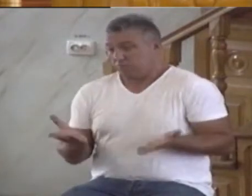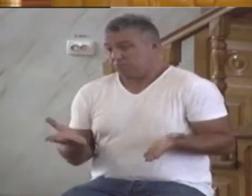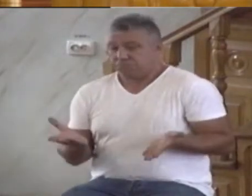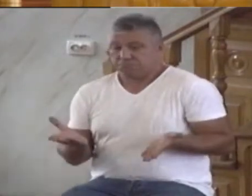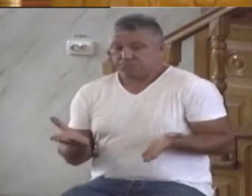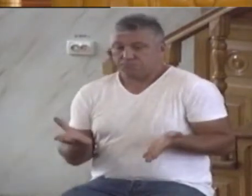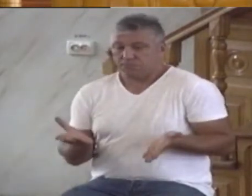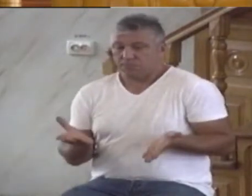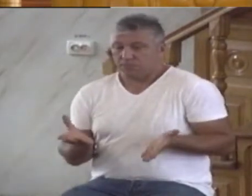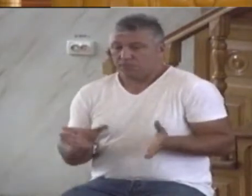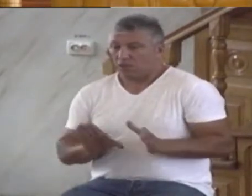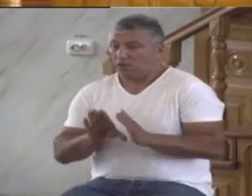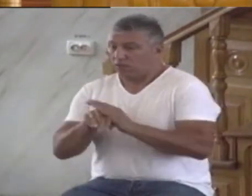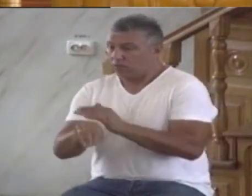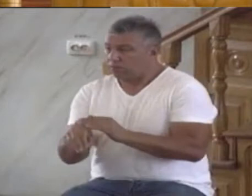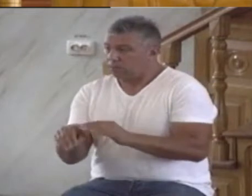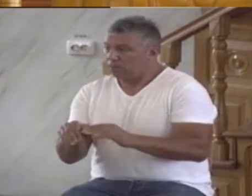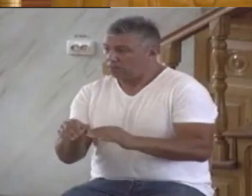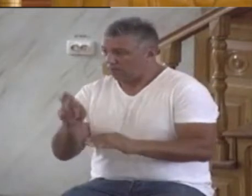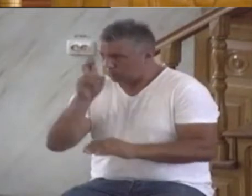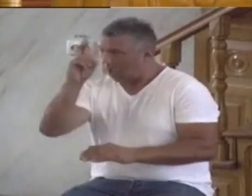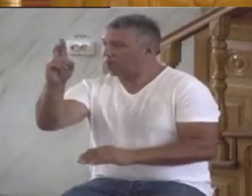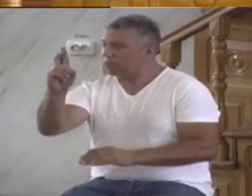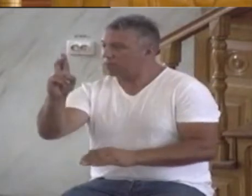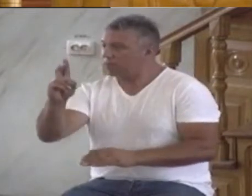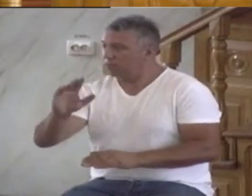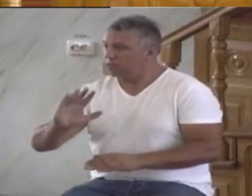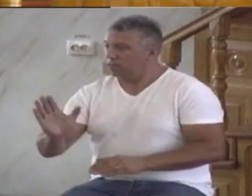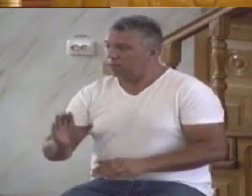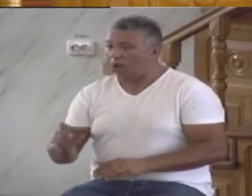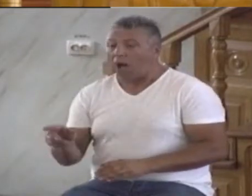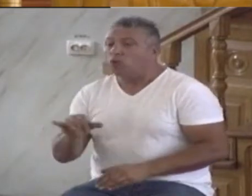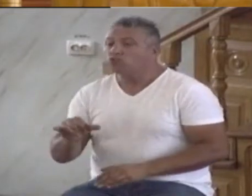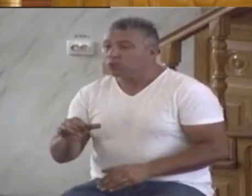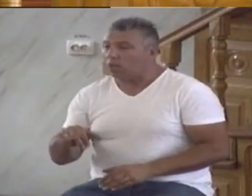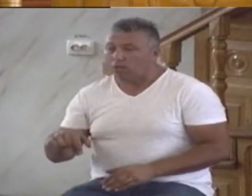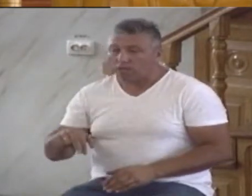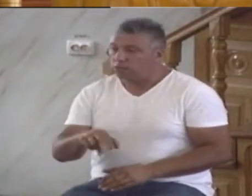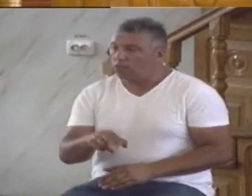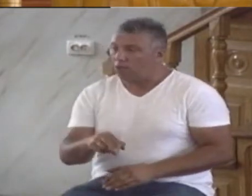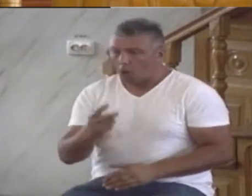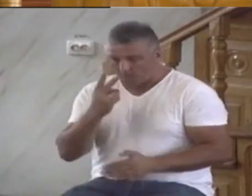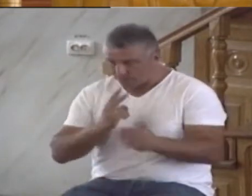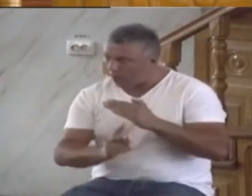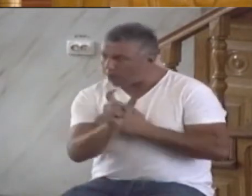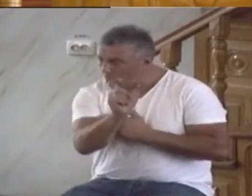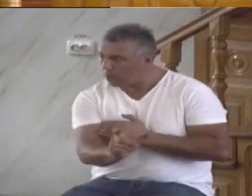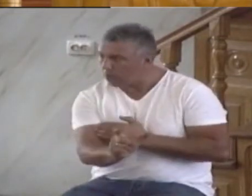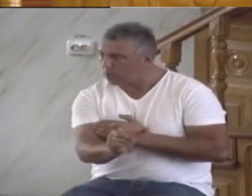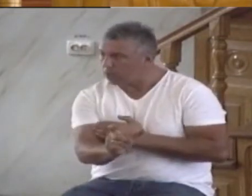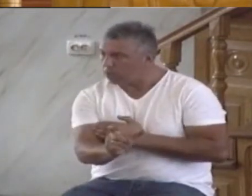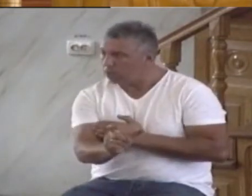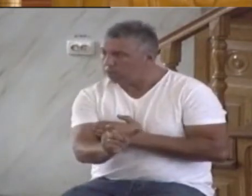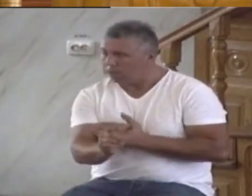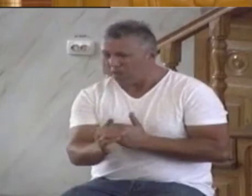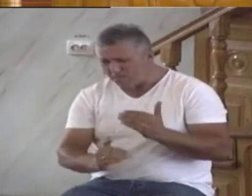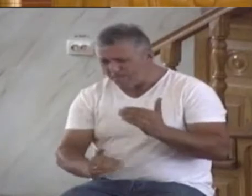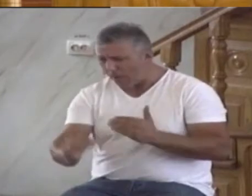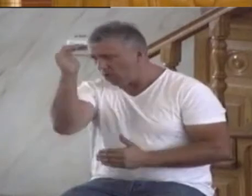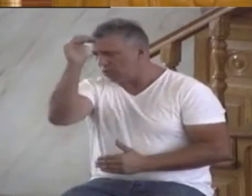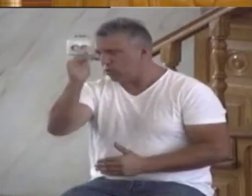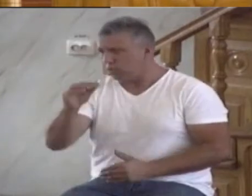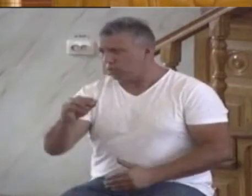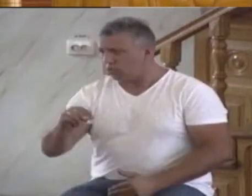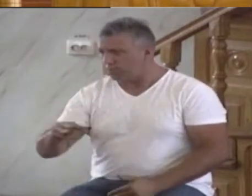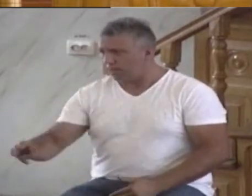смотреть ходили вы? Пророка? Да, говорю вам, и больше пророка. Ибо